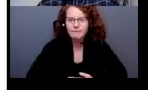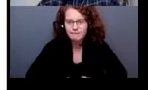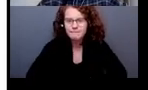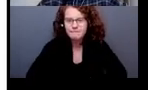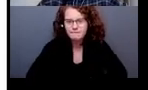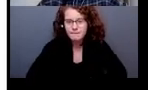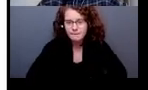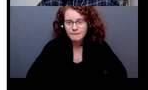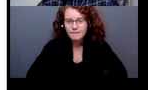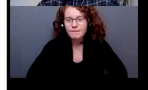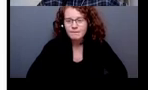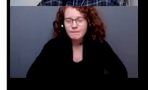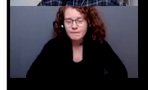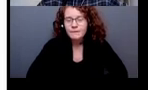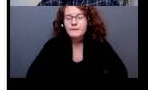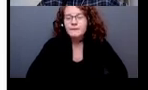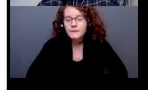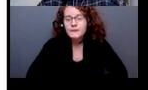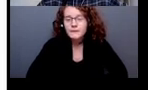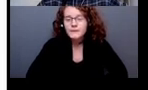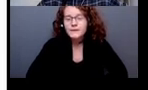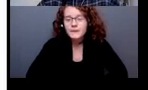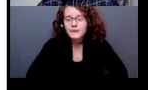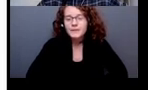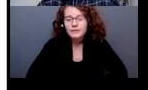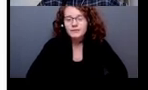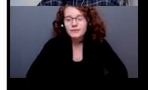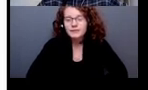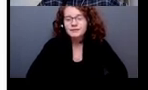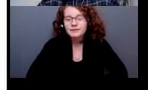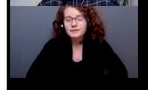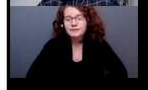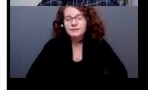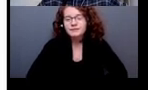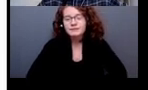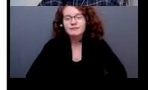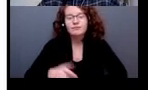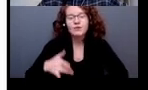c'est juste un point que moi qui me semble, je trouve intéressant à relever, c'est qu'il y a une espèce de mouvement de